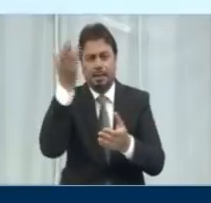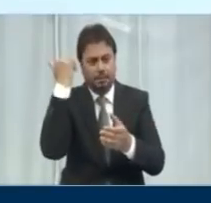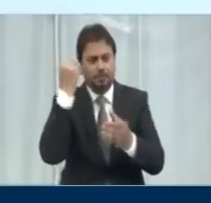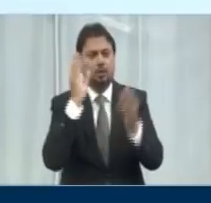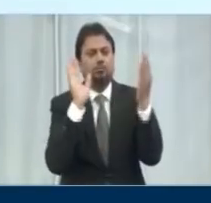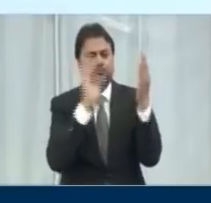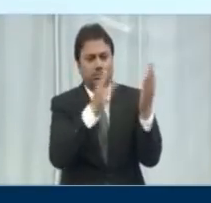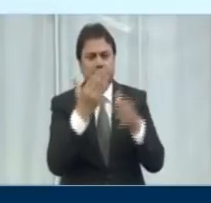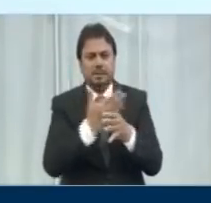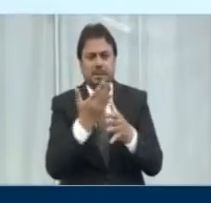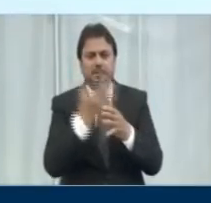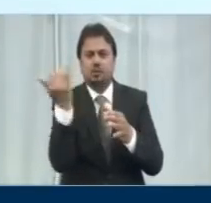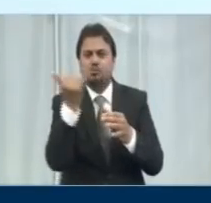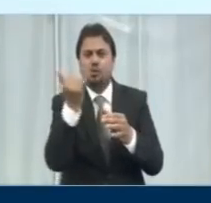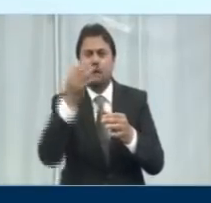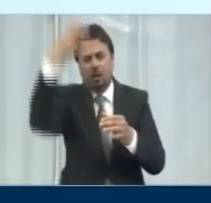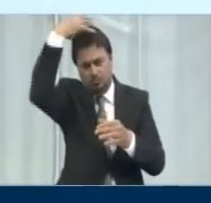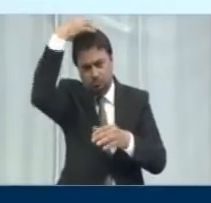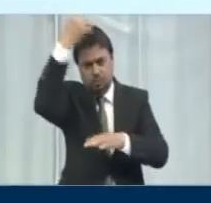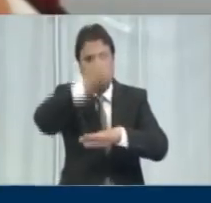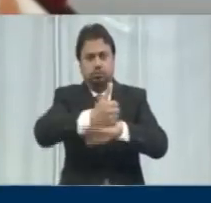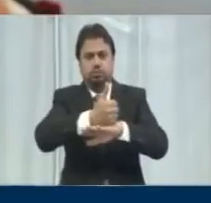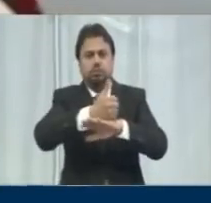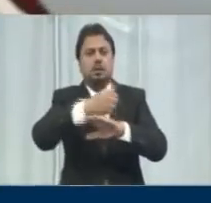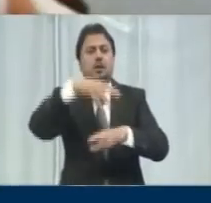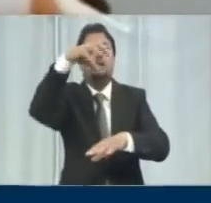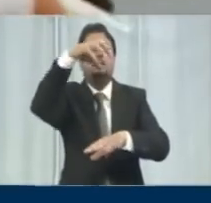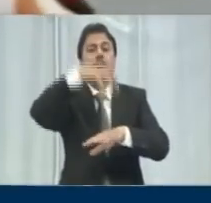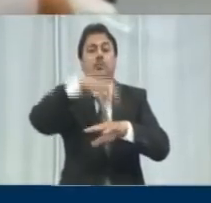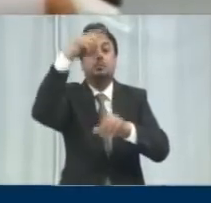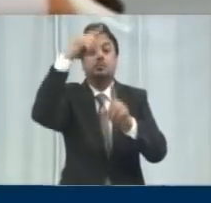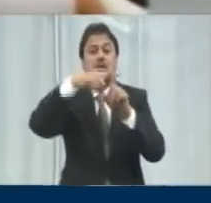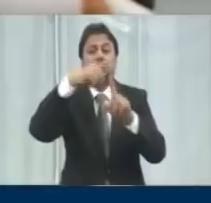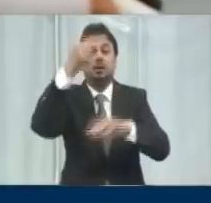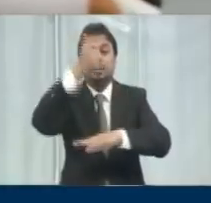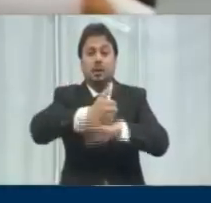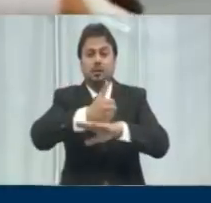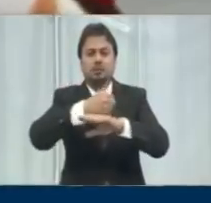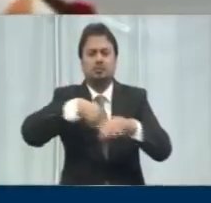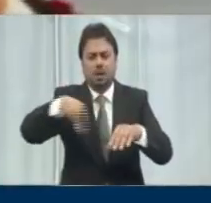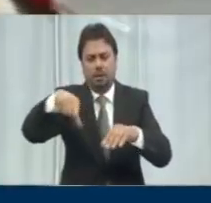تمهيدا لزيارة البابا فرانسيس المقررة في 5 آذار المقبل.